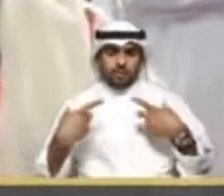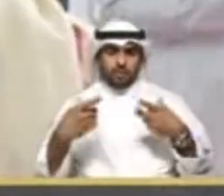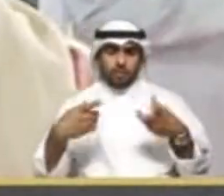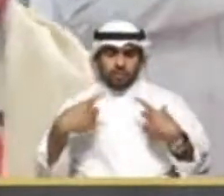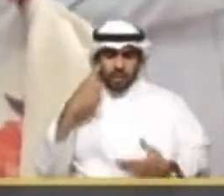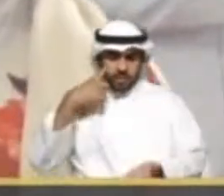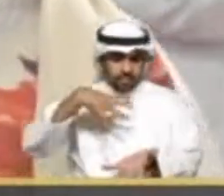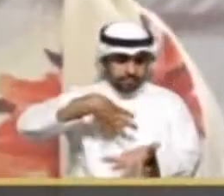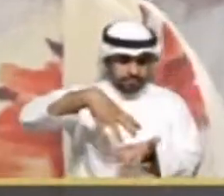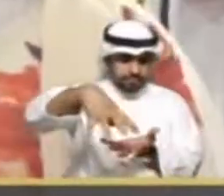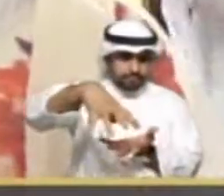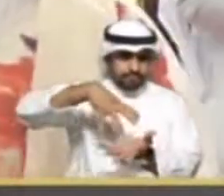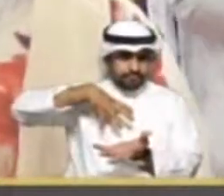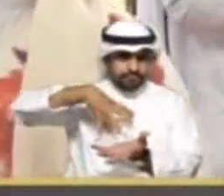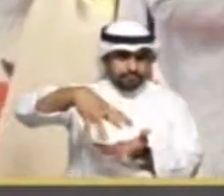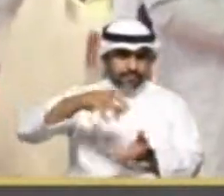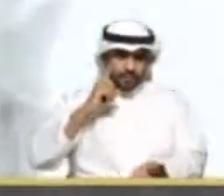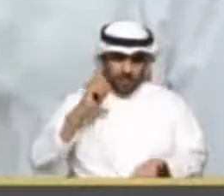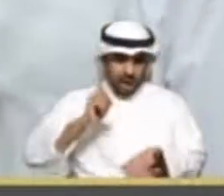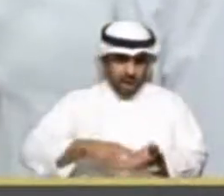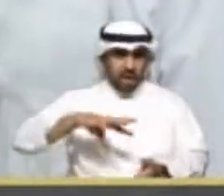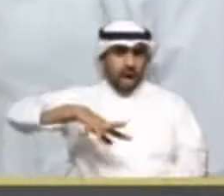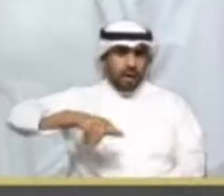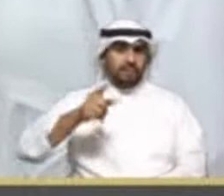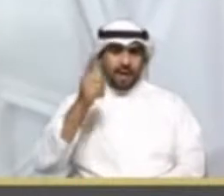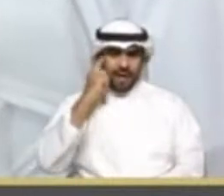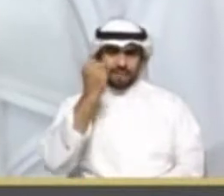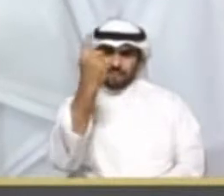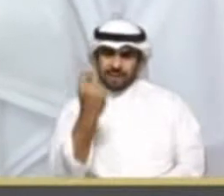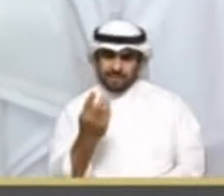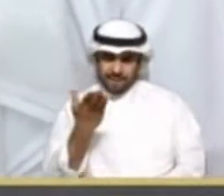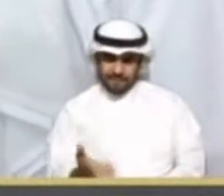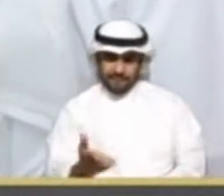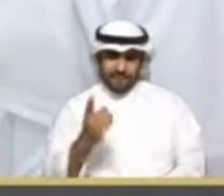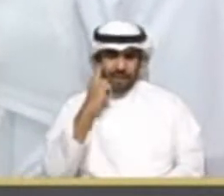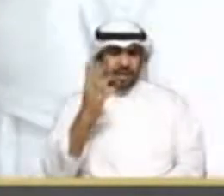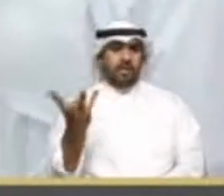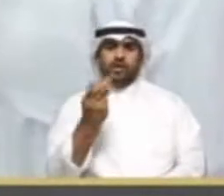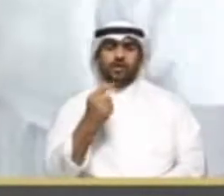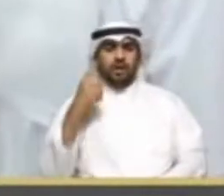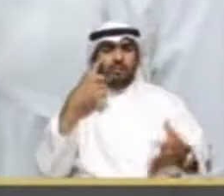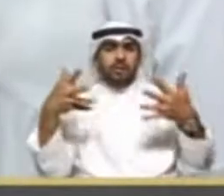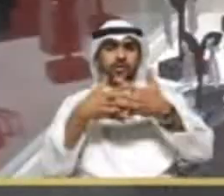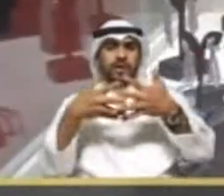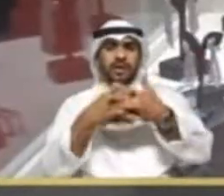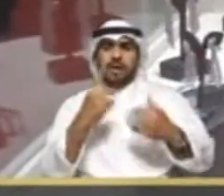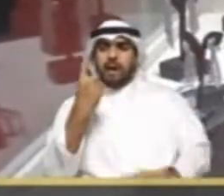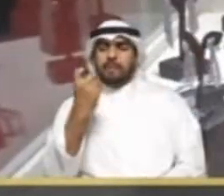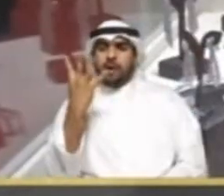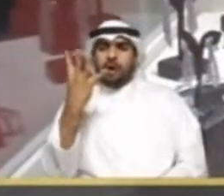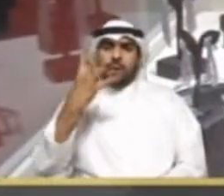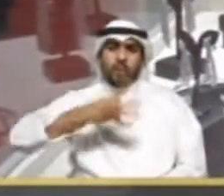نخبة مميزة من شركات المجوهرات العالمية بلغ عددها ما يقارب 140 شركة عالمية ومحلية